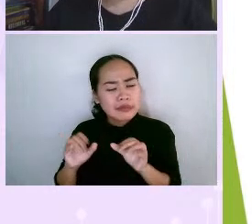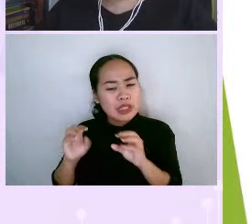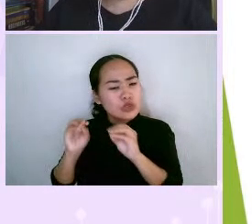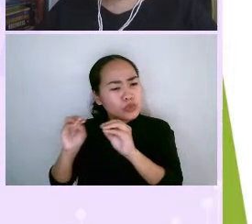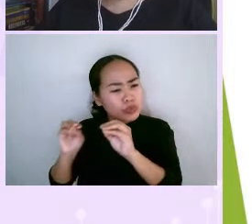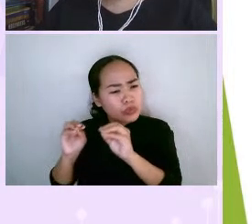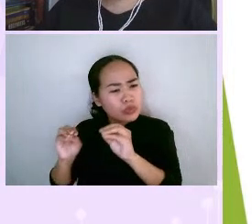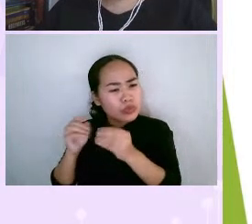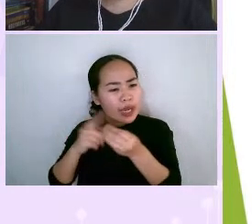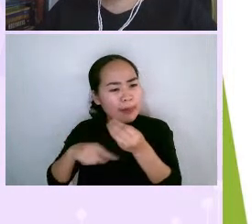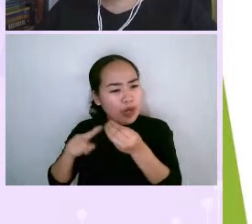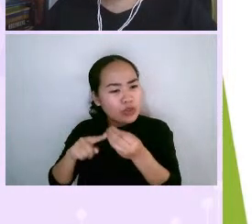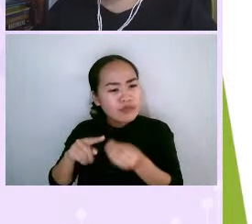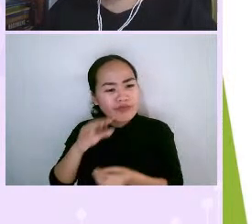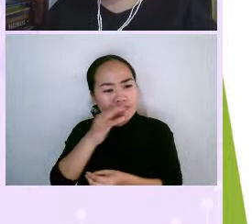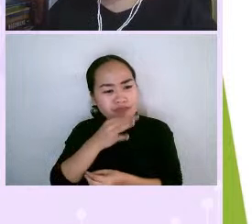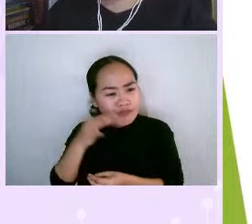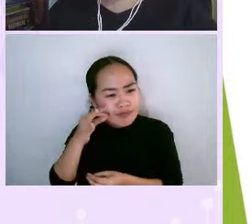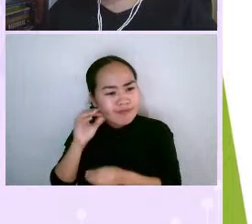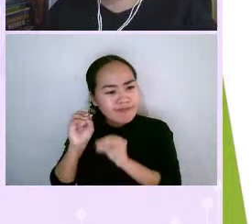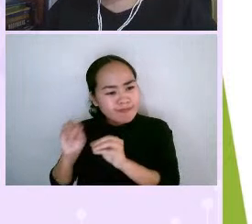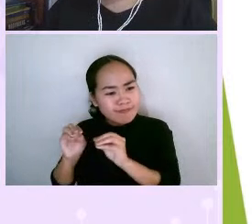nagtuturo. Okay.